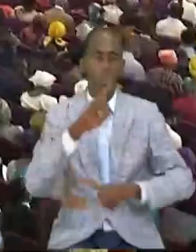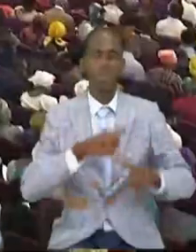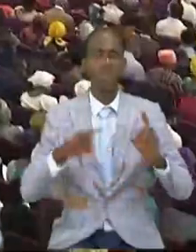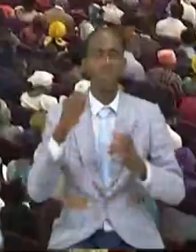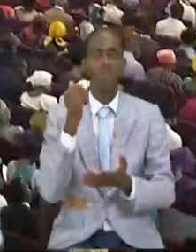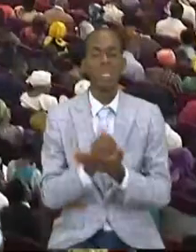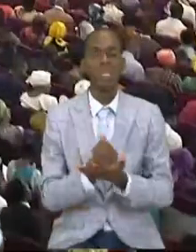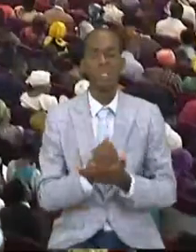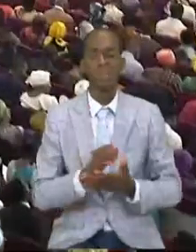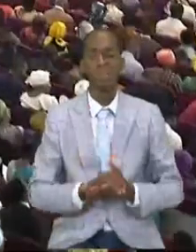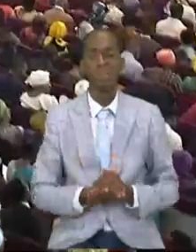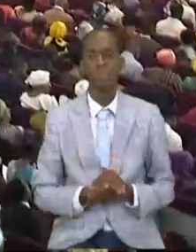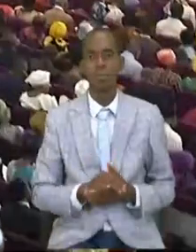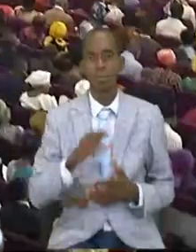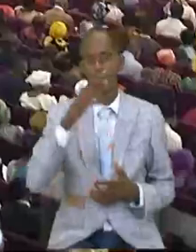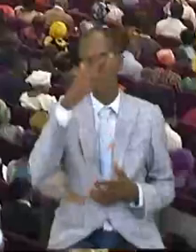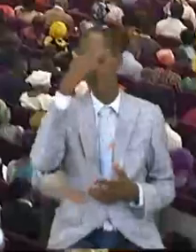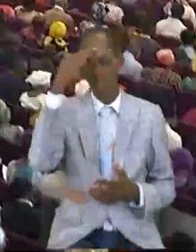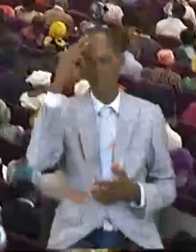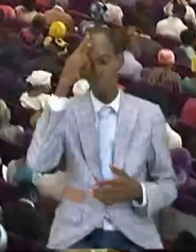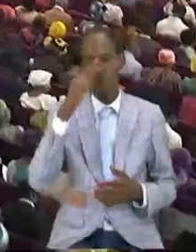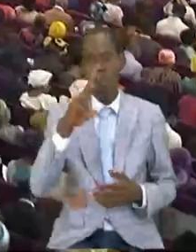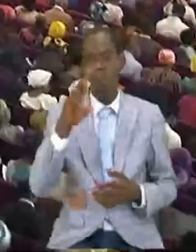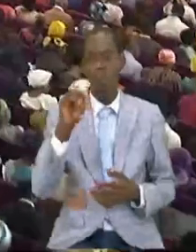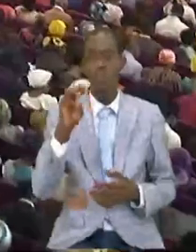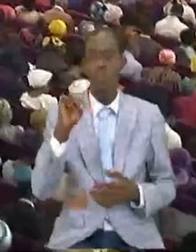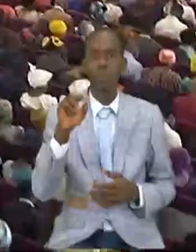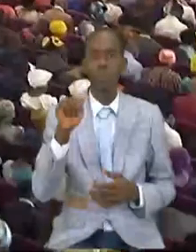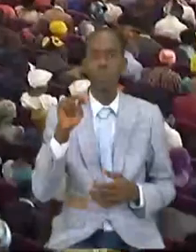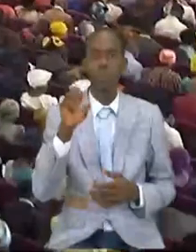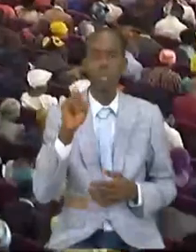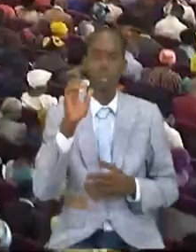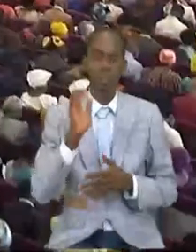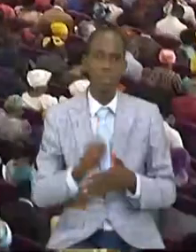Amen. Romains chapitre 6.